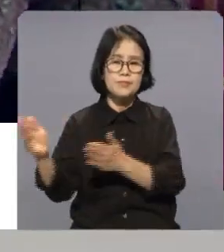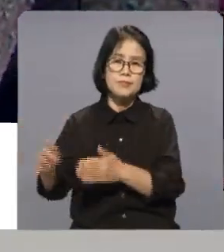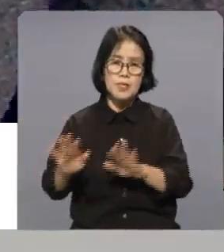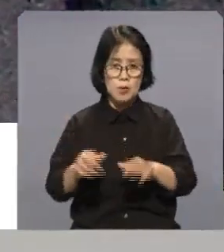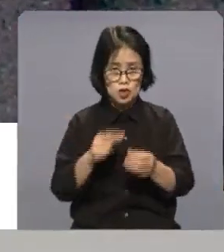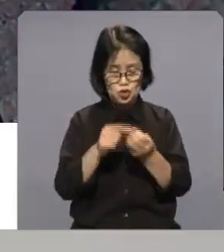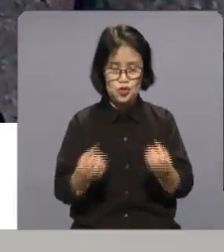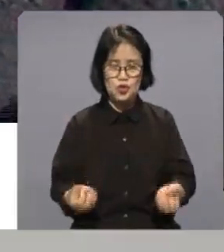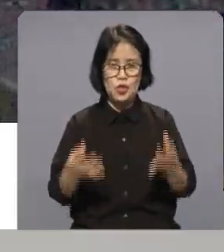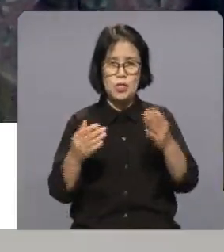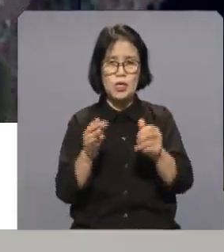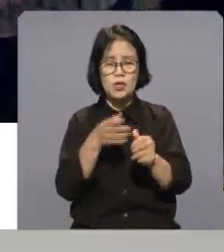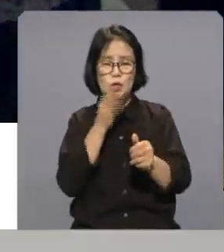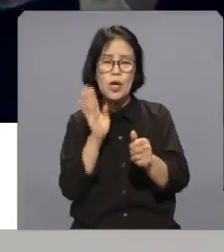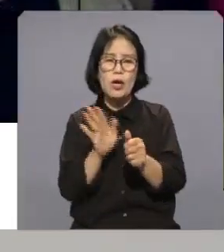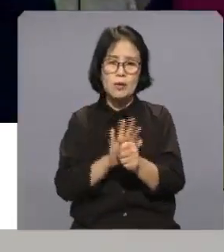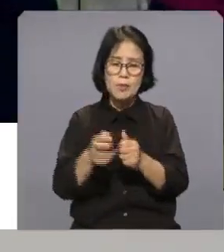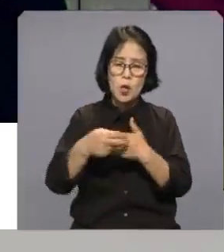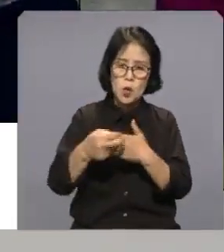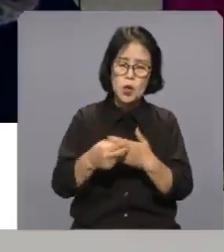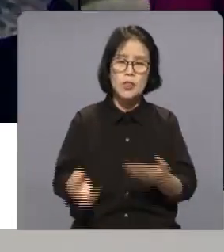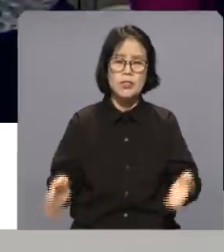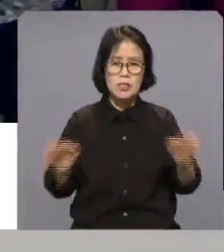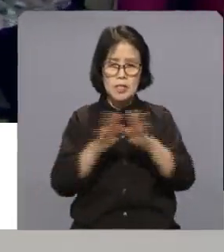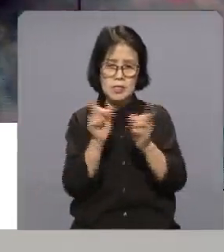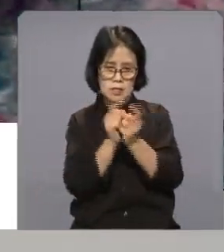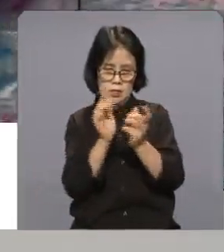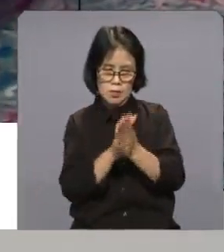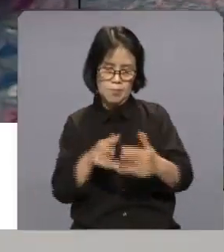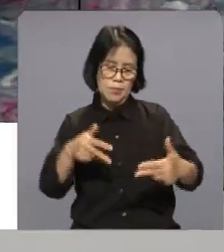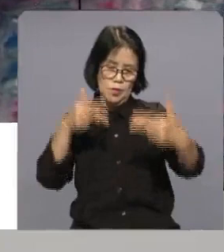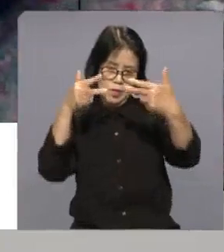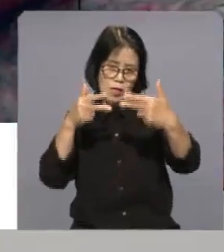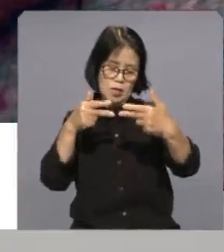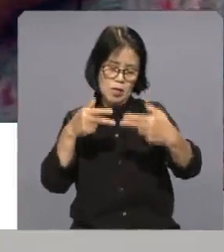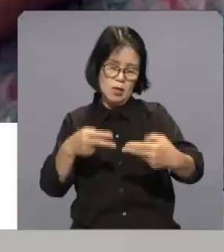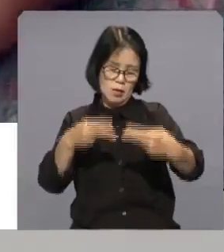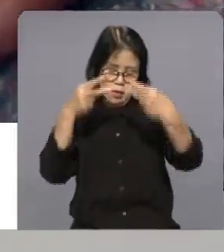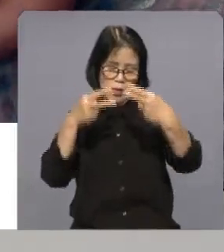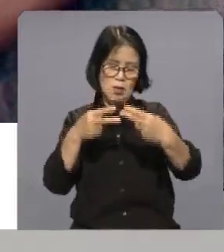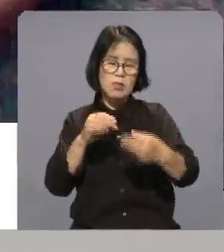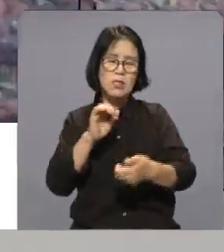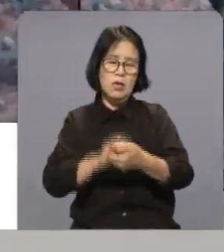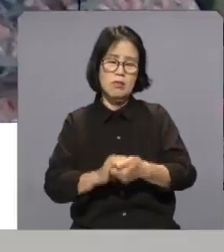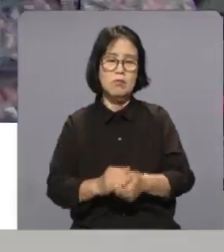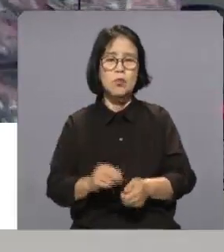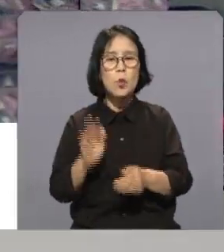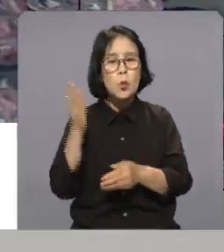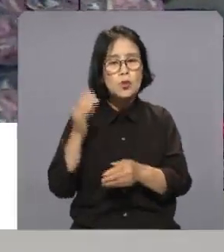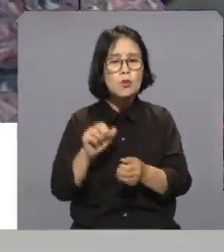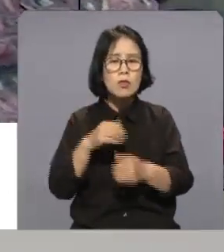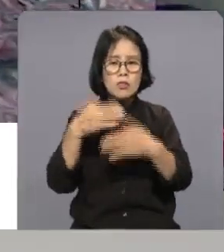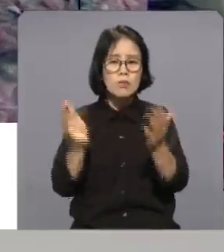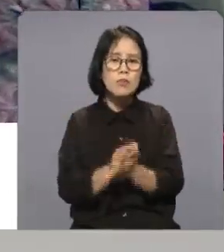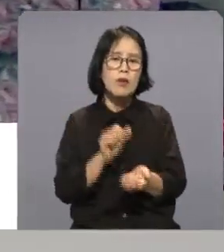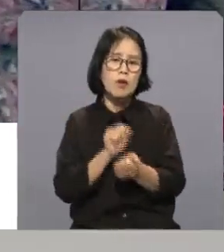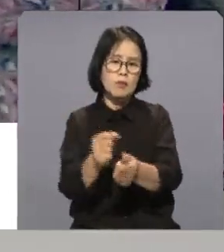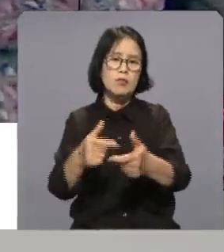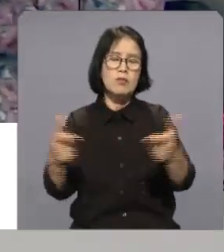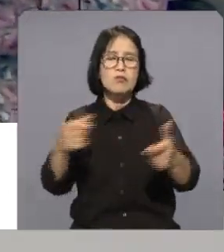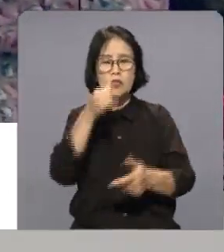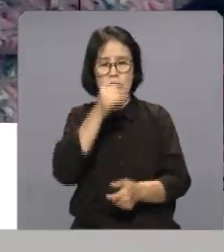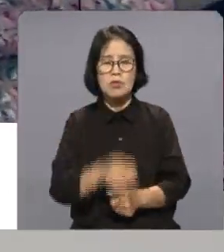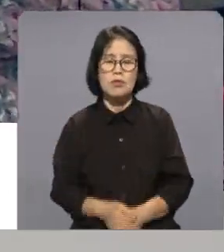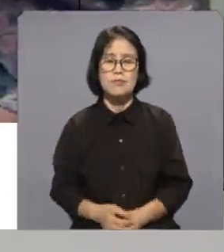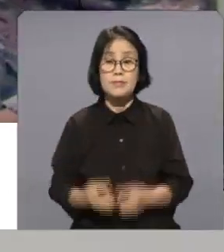이번 추석에도 요양병원과 시설의 대면 면회가 제한됩니다. 최근 들어 집단 감염이 늘고 있기 때문인데요. 신규